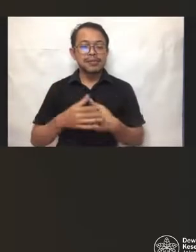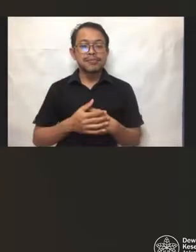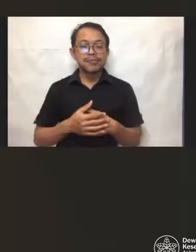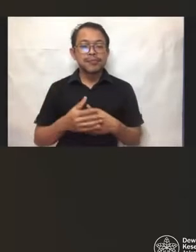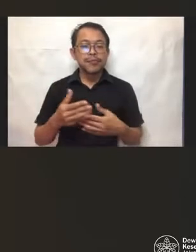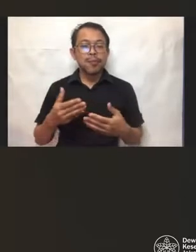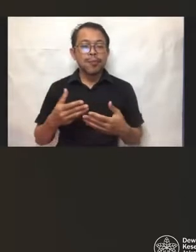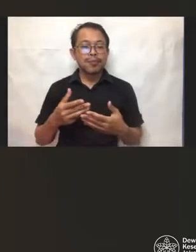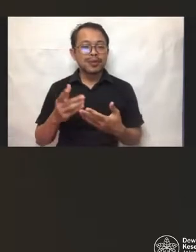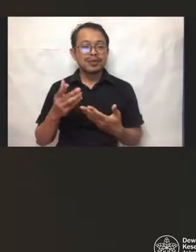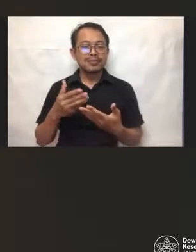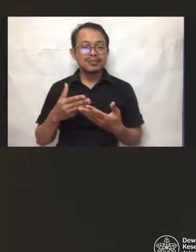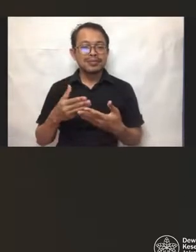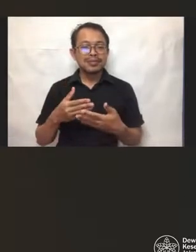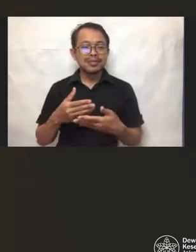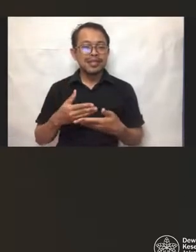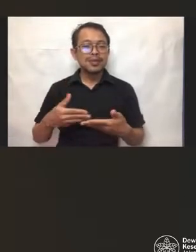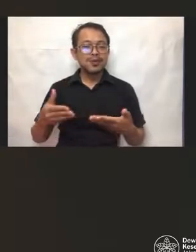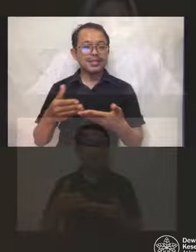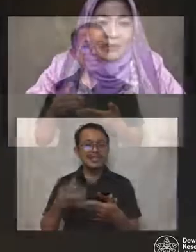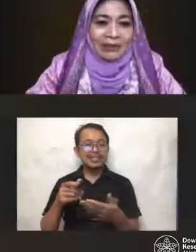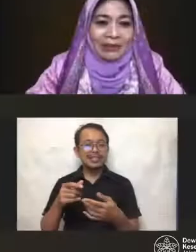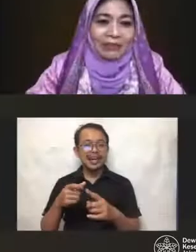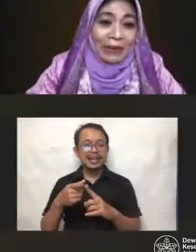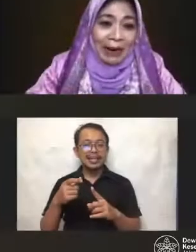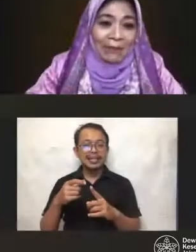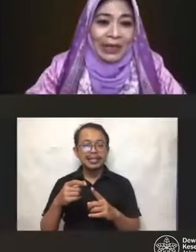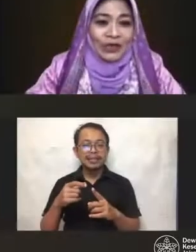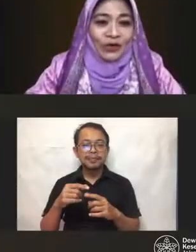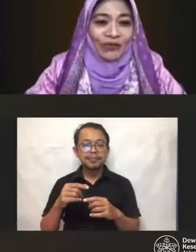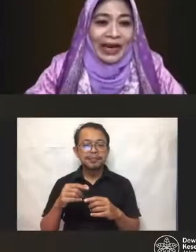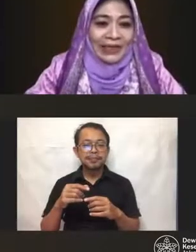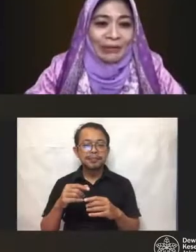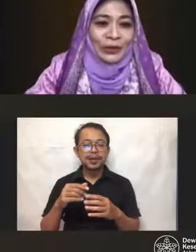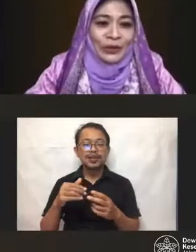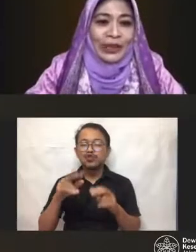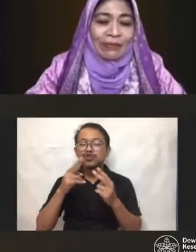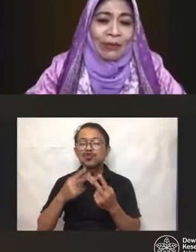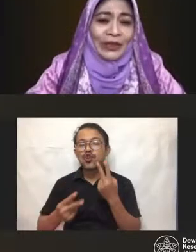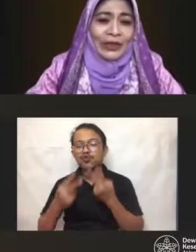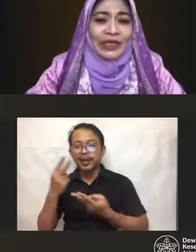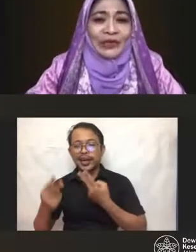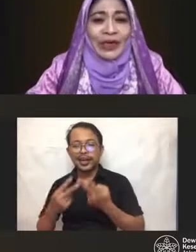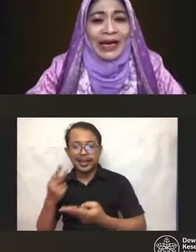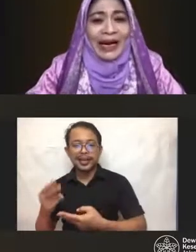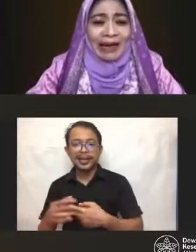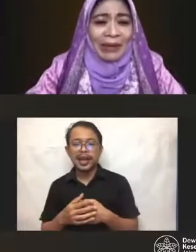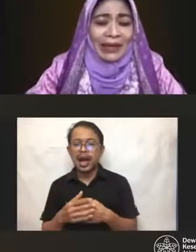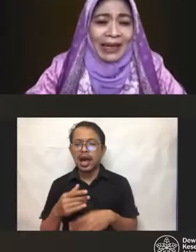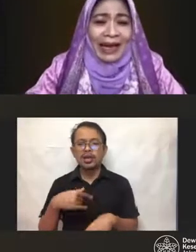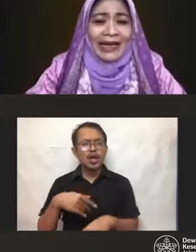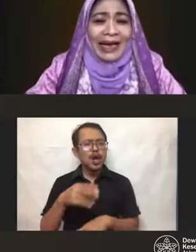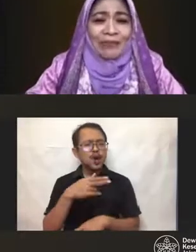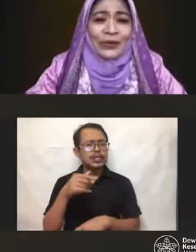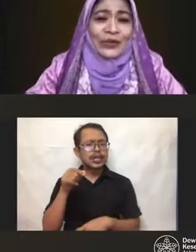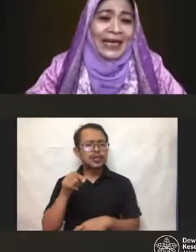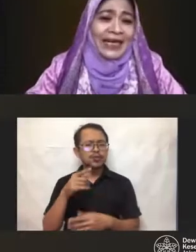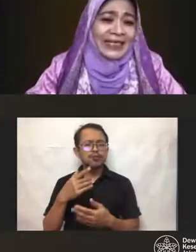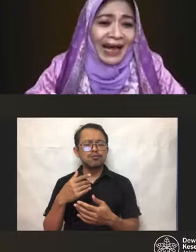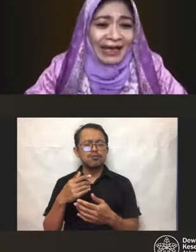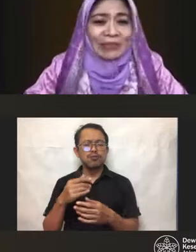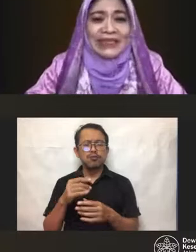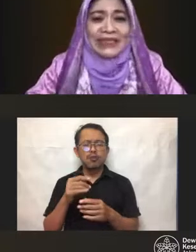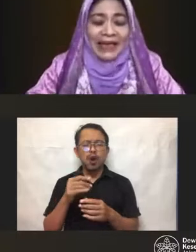diambil oleh Pew Research Center dan beberapa survei lainnya menunjukkan bahwa Indonesia itu adalah penduduk